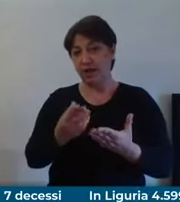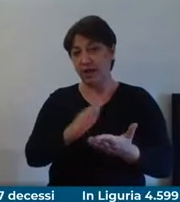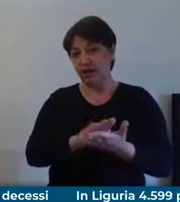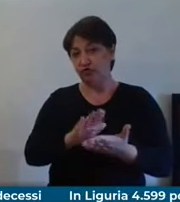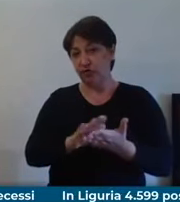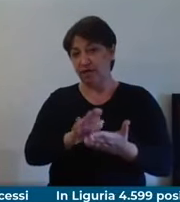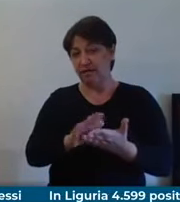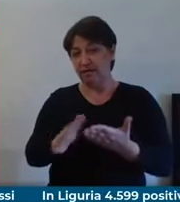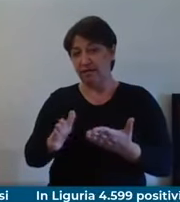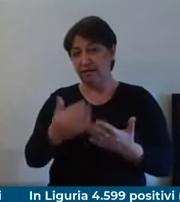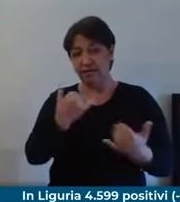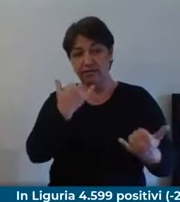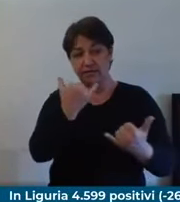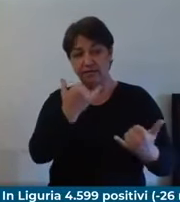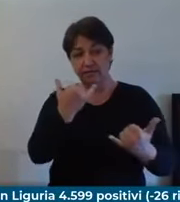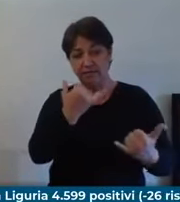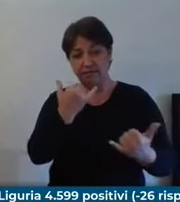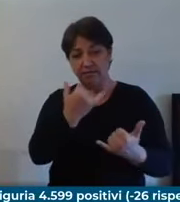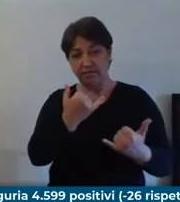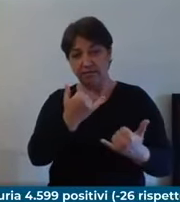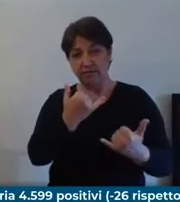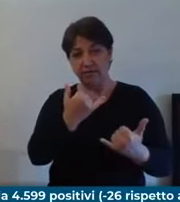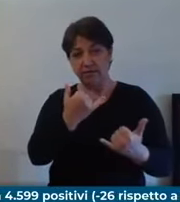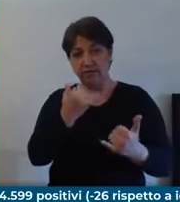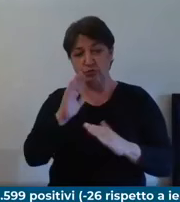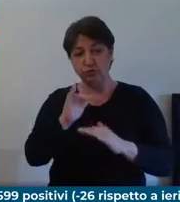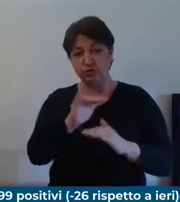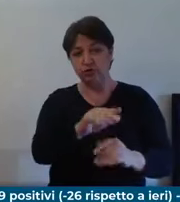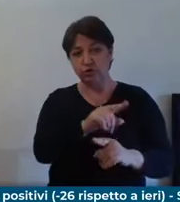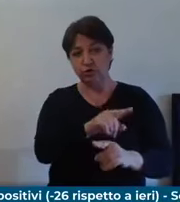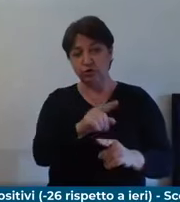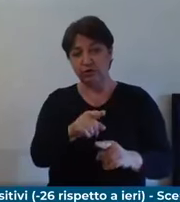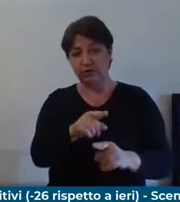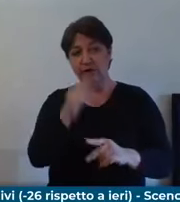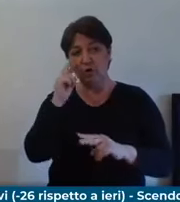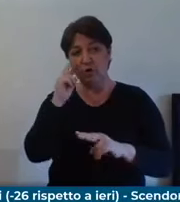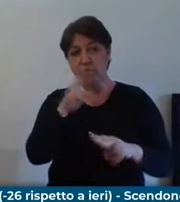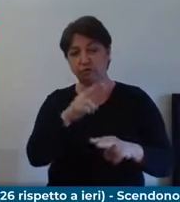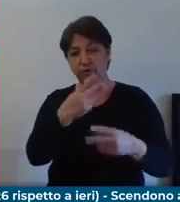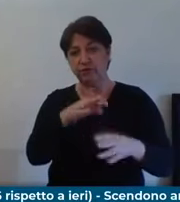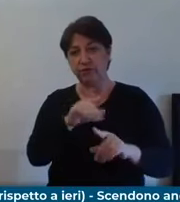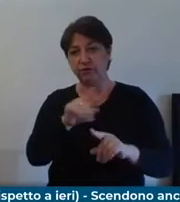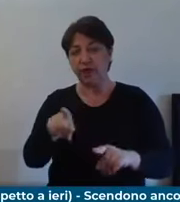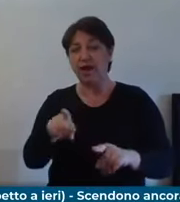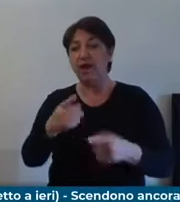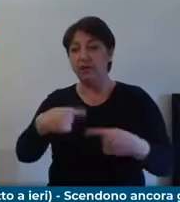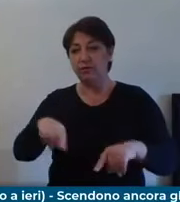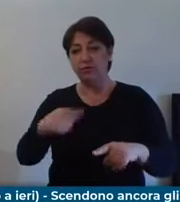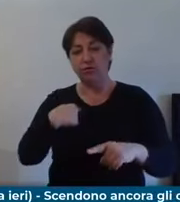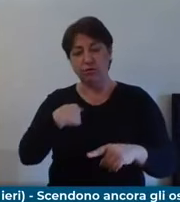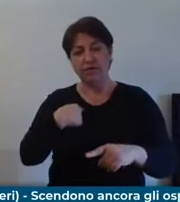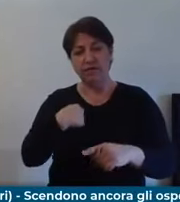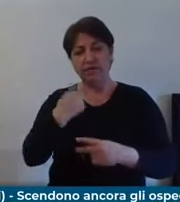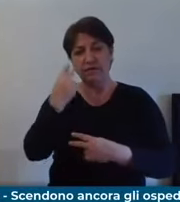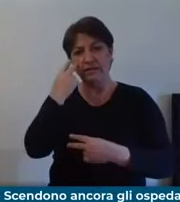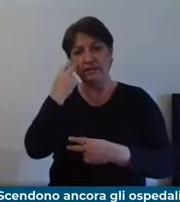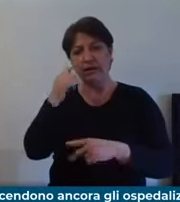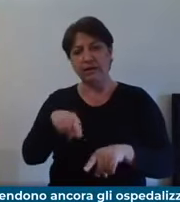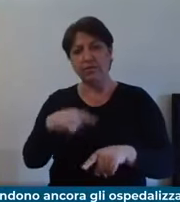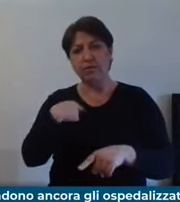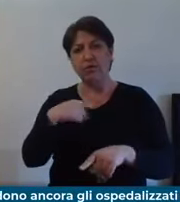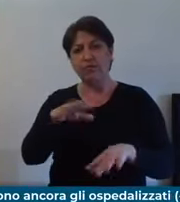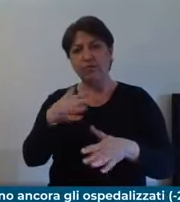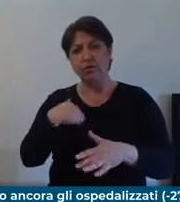come va dal punto di vista sanitario, metteremo in campo anche un controllo fisico per vedere che le persone che devono stare